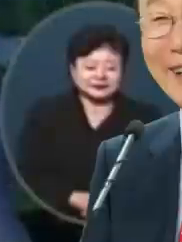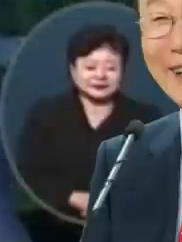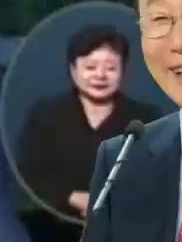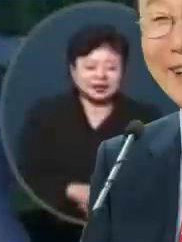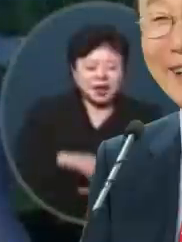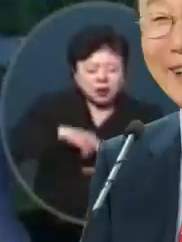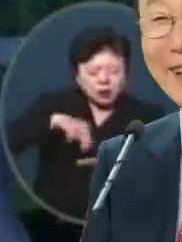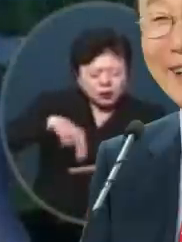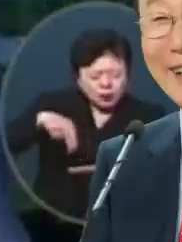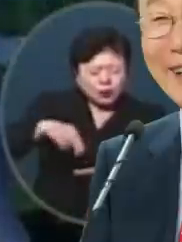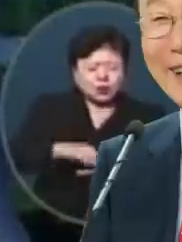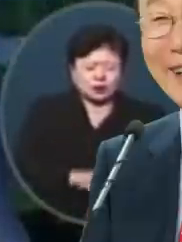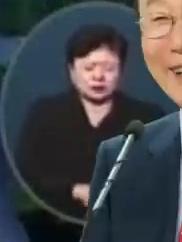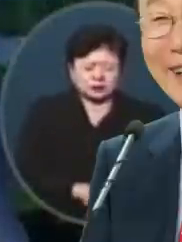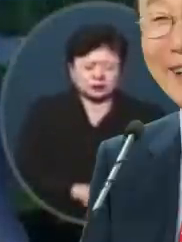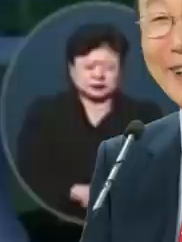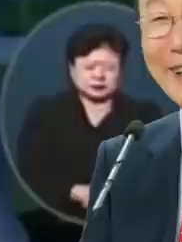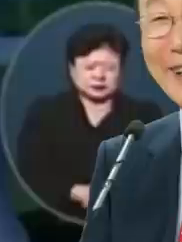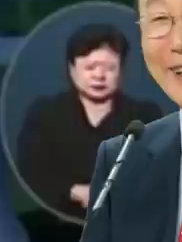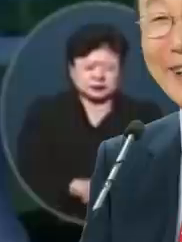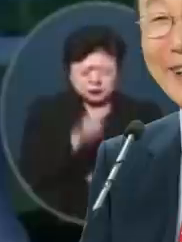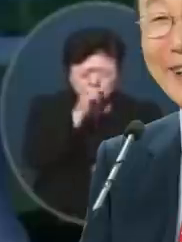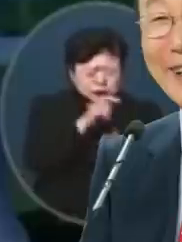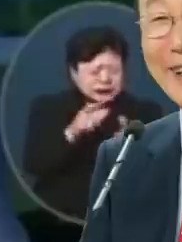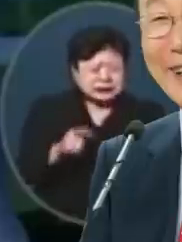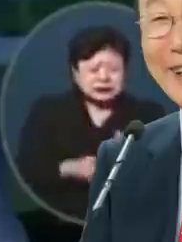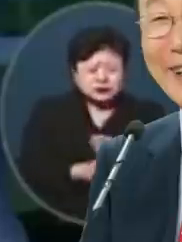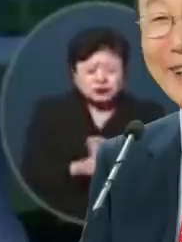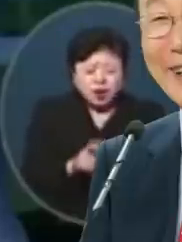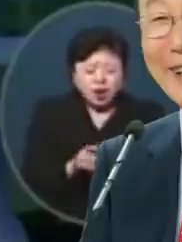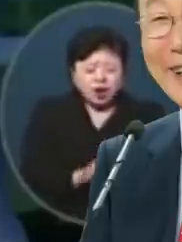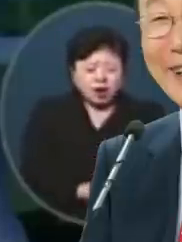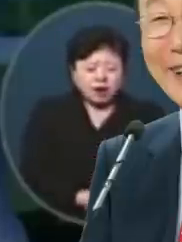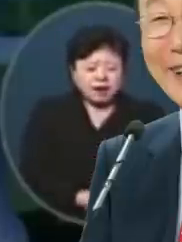고독이 왜 좋지 않느냐 하면은